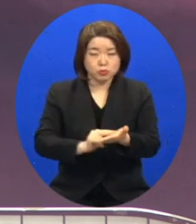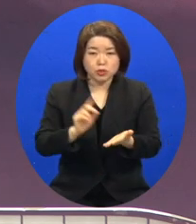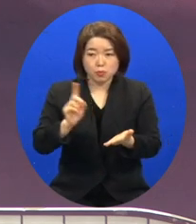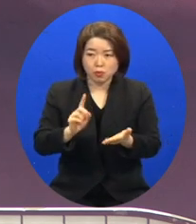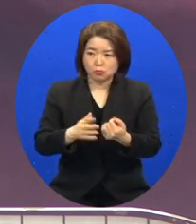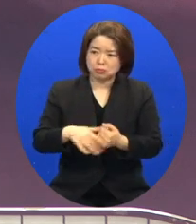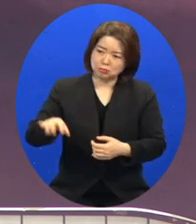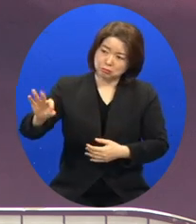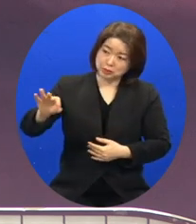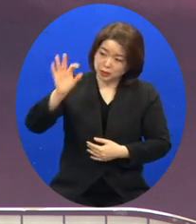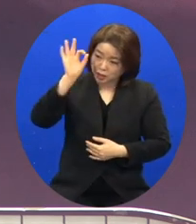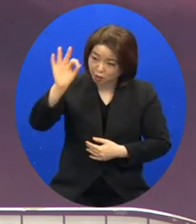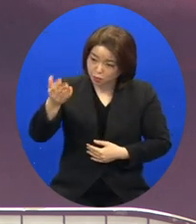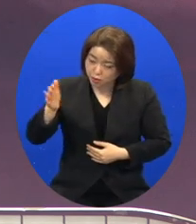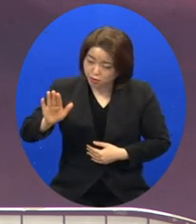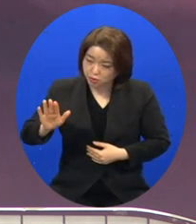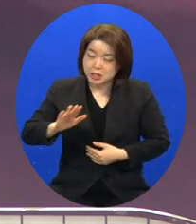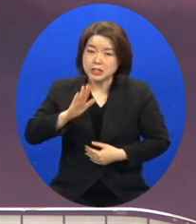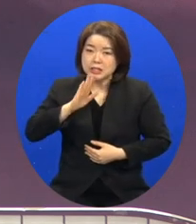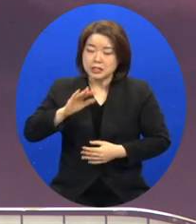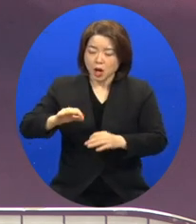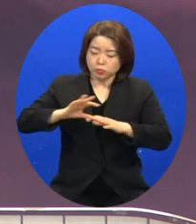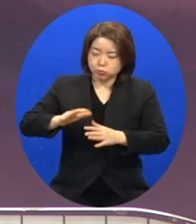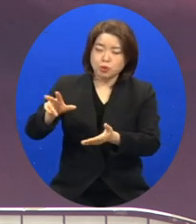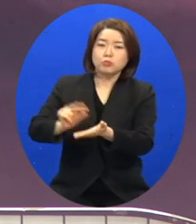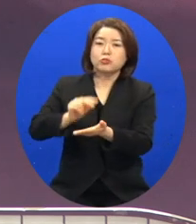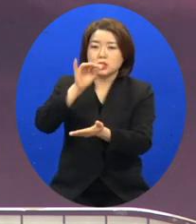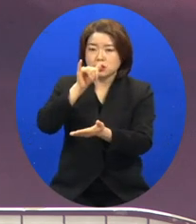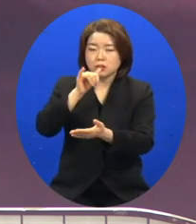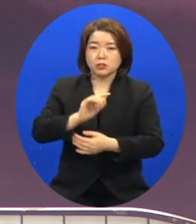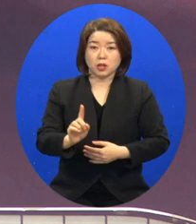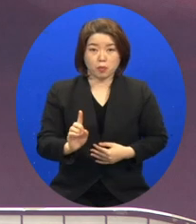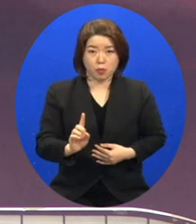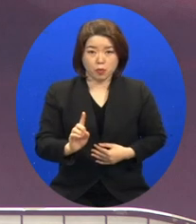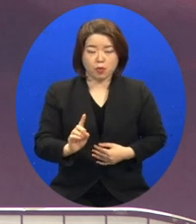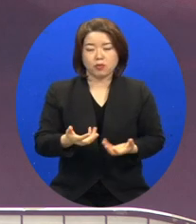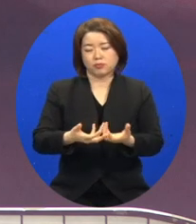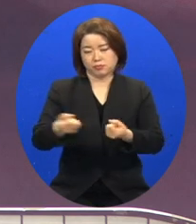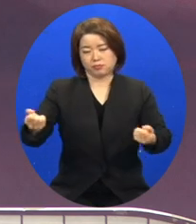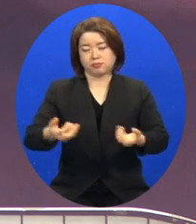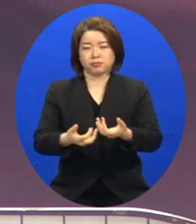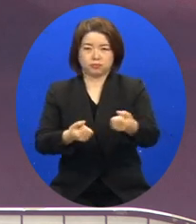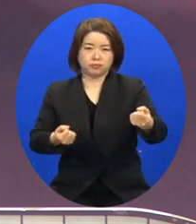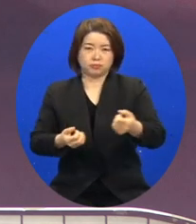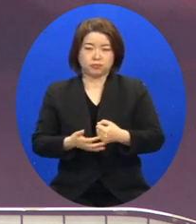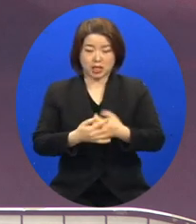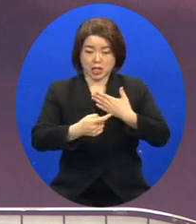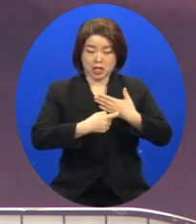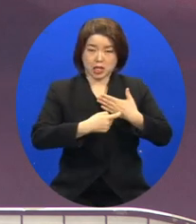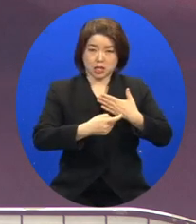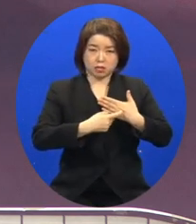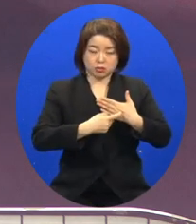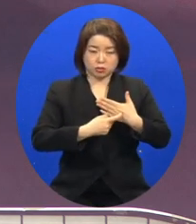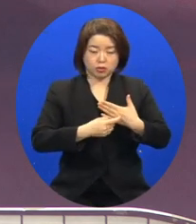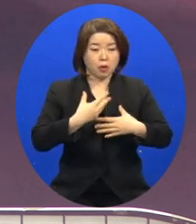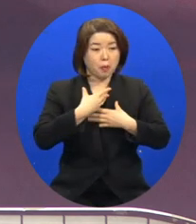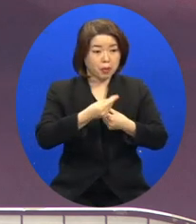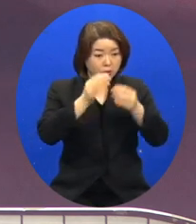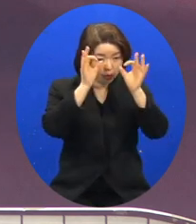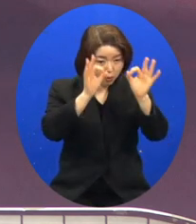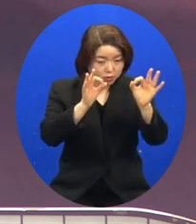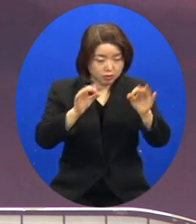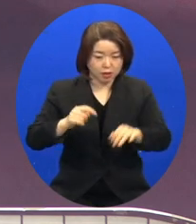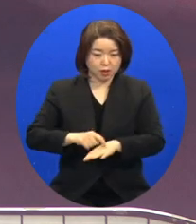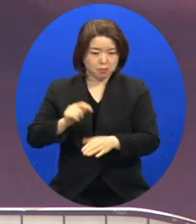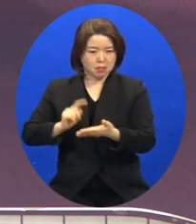아닌것 같은데 진짜 무서운 문제가 있어요 그게 분열이 에요 겉으로는 편한 한데 마음은 갈라져 있어요 이런